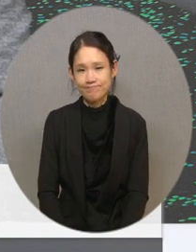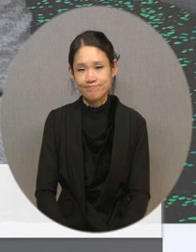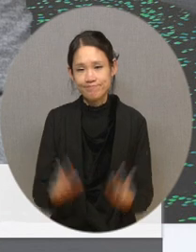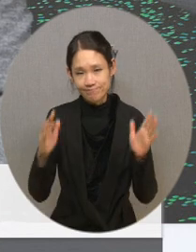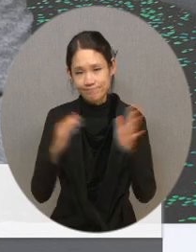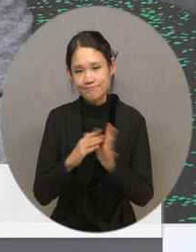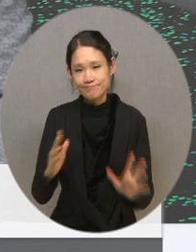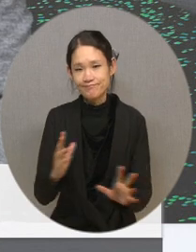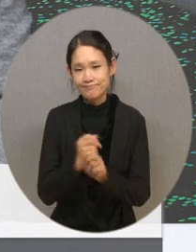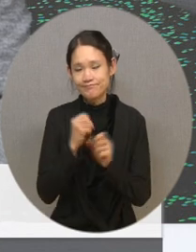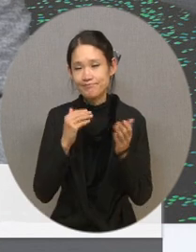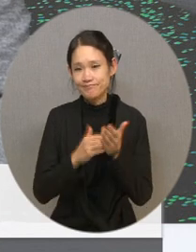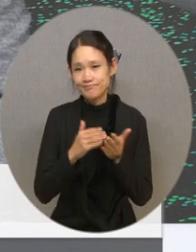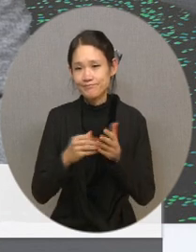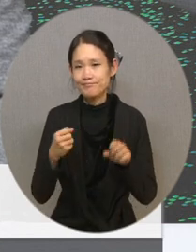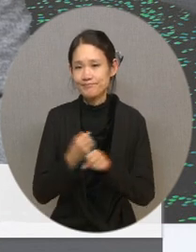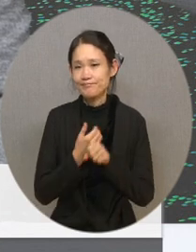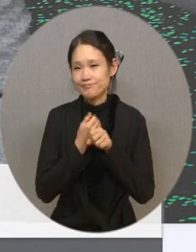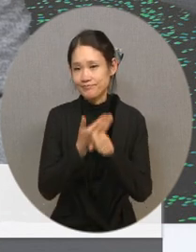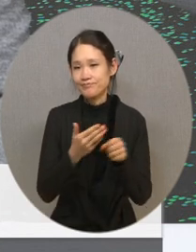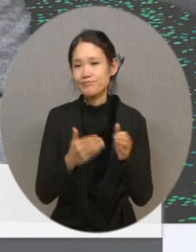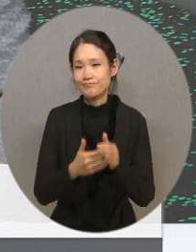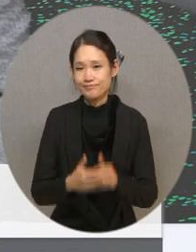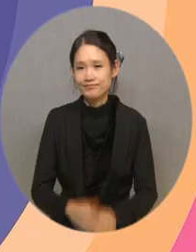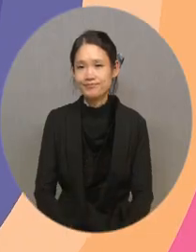지금까지 간추린 소식 전해드렸습니다.